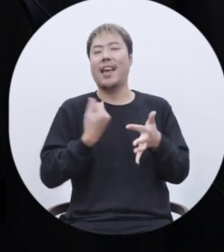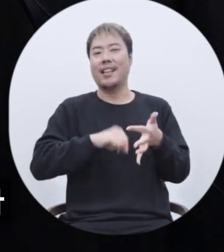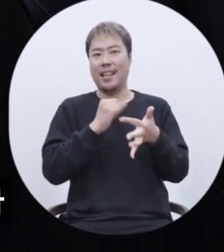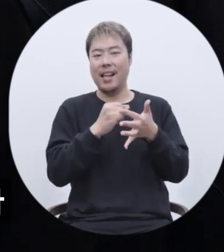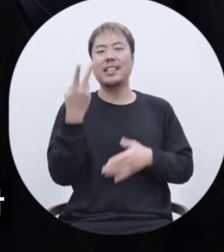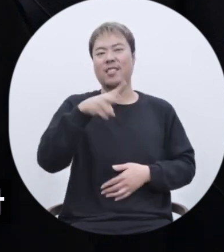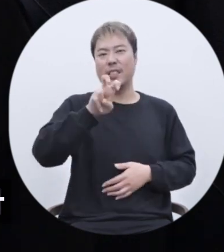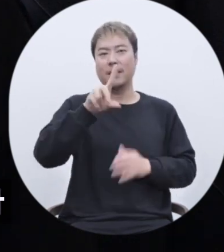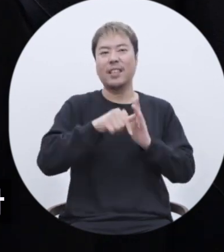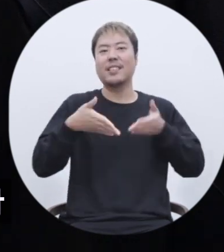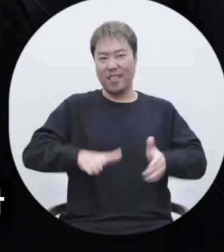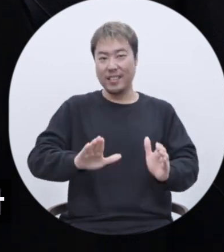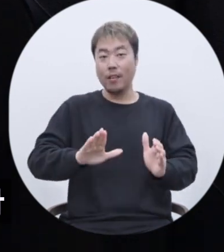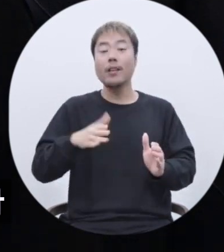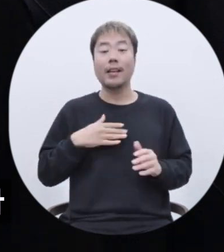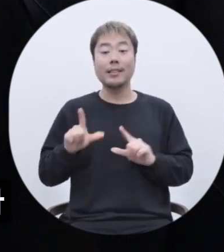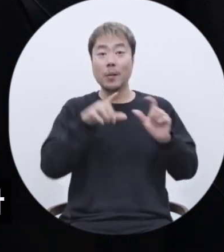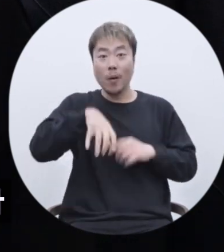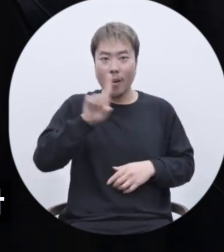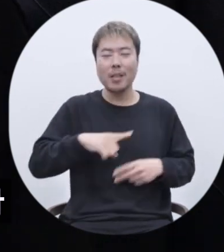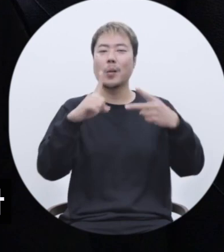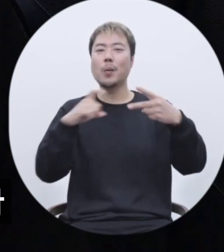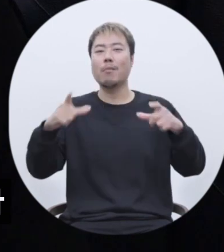여아 키우고 있는 동대문구에 사는